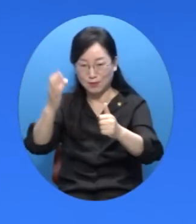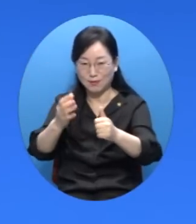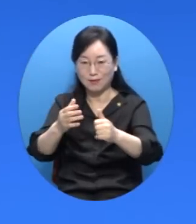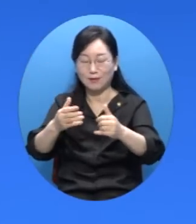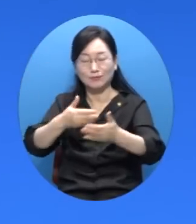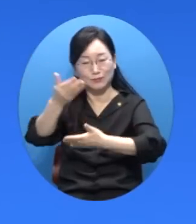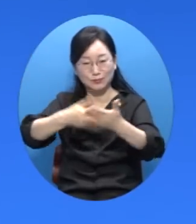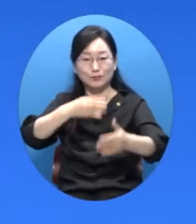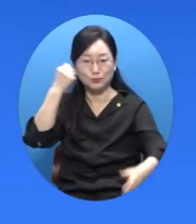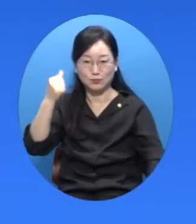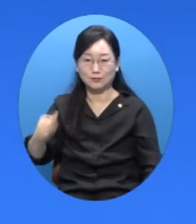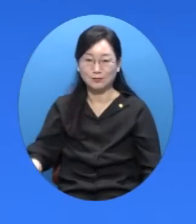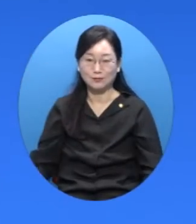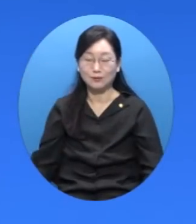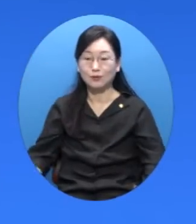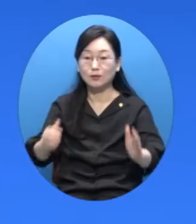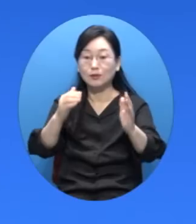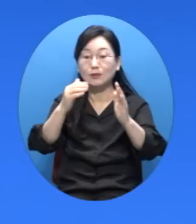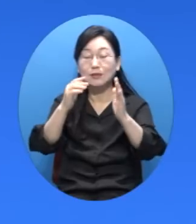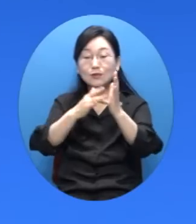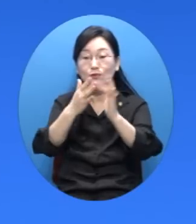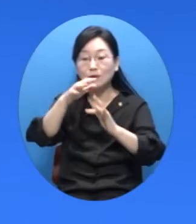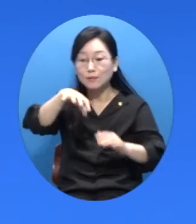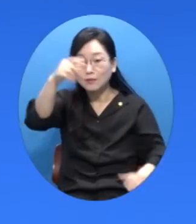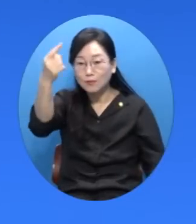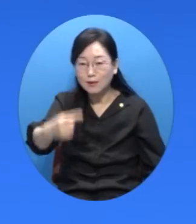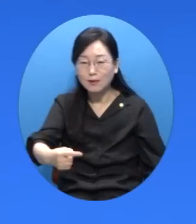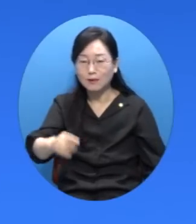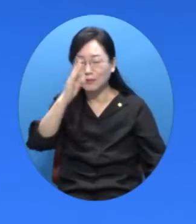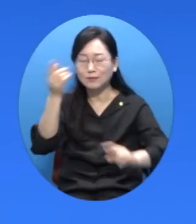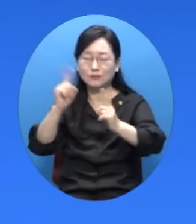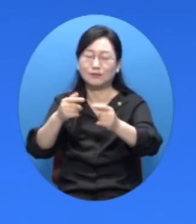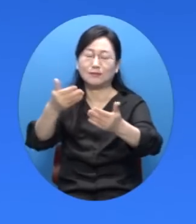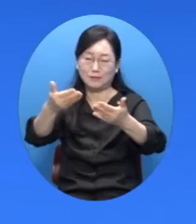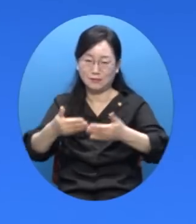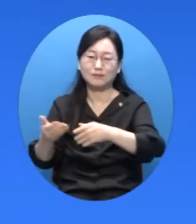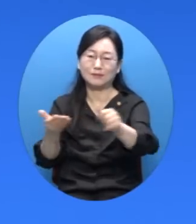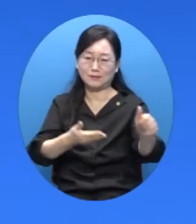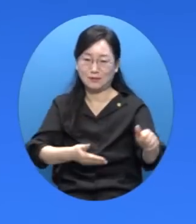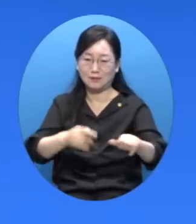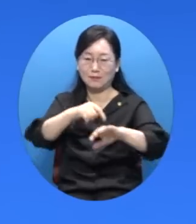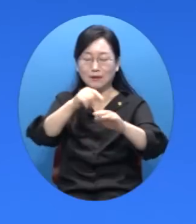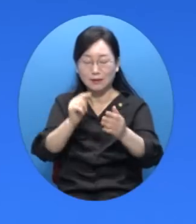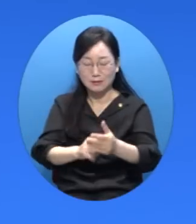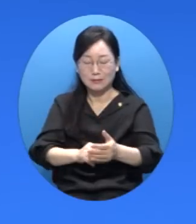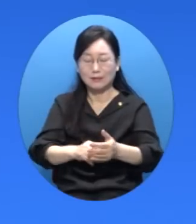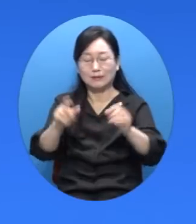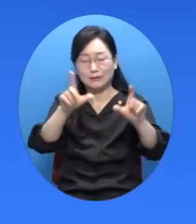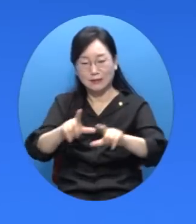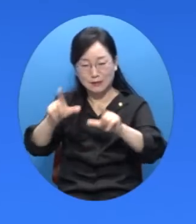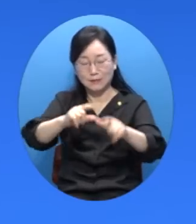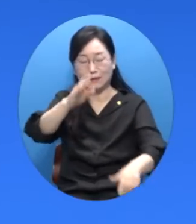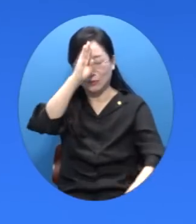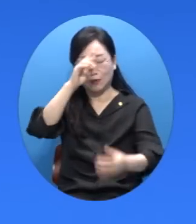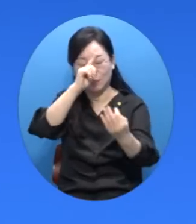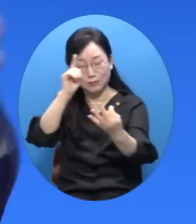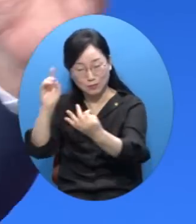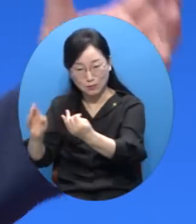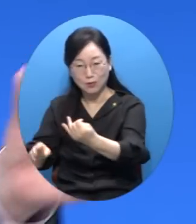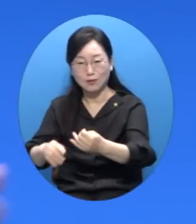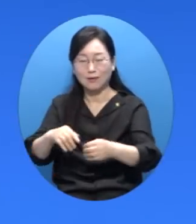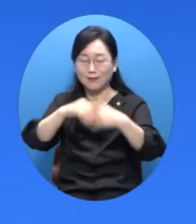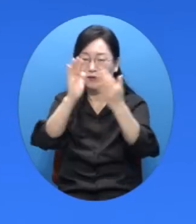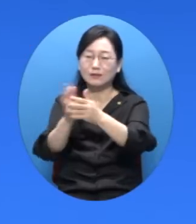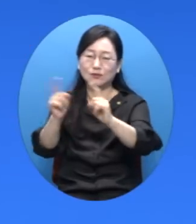것입니다. 우리 주 앞에 나와 우리의 병을 치료받아야 됩니다. 내 마음의 병이 내 삶의 병인들이 치료받아야 되는 것입니다.